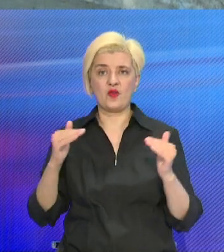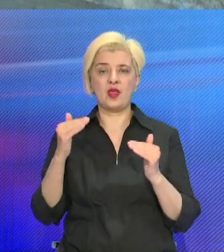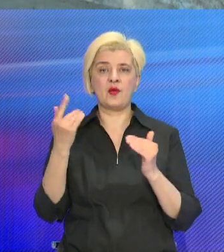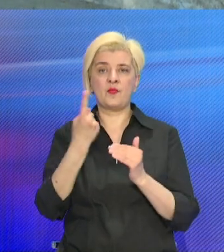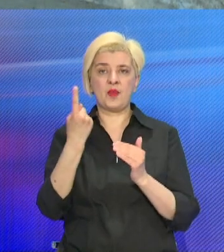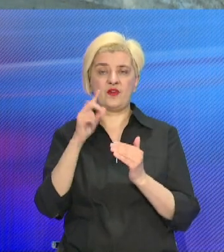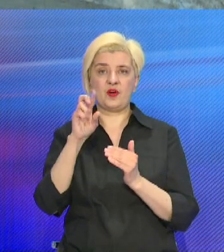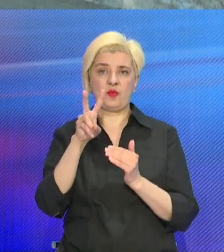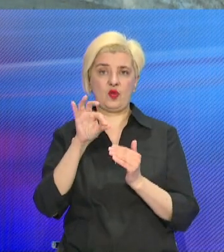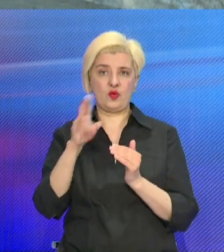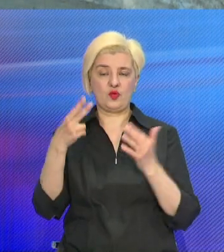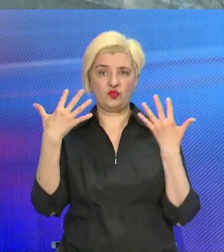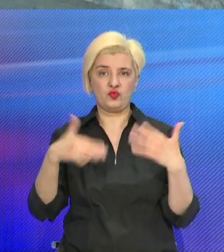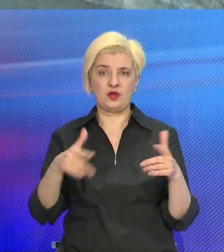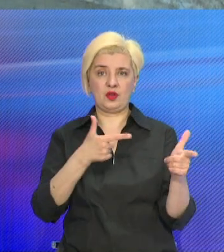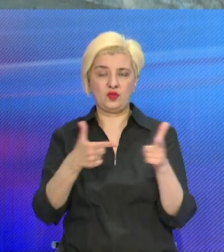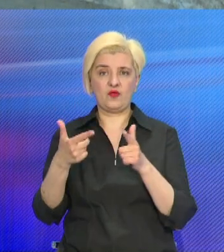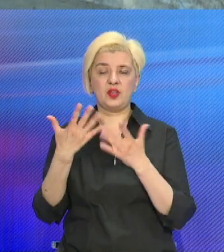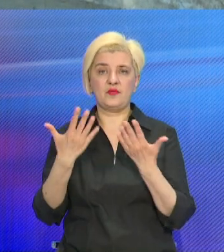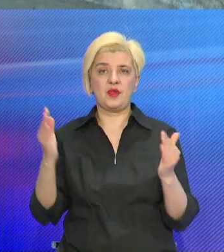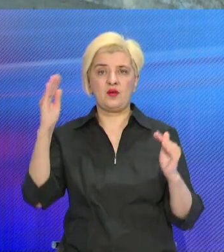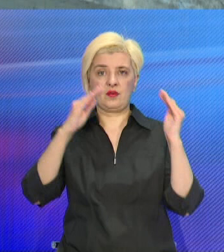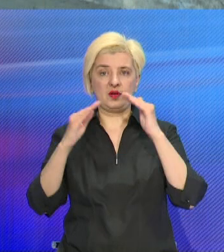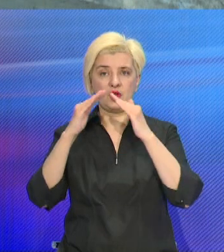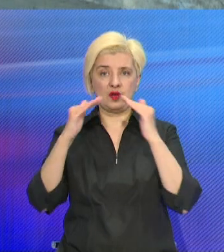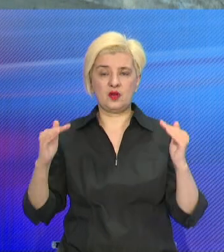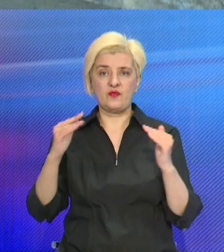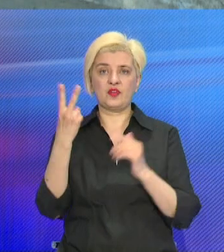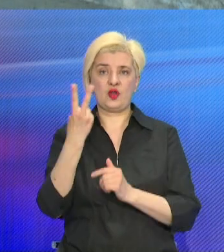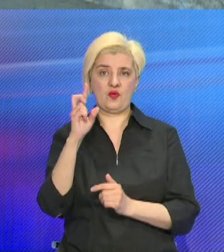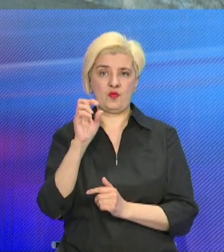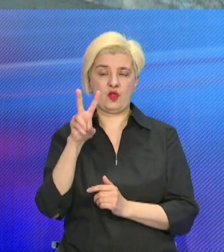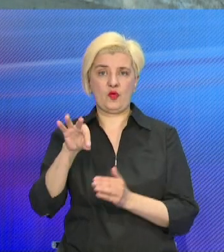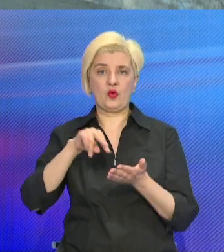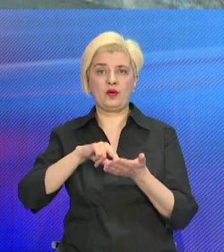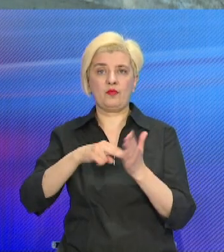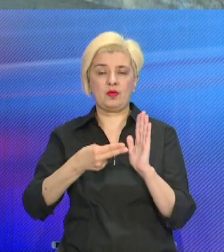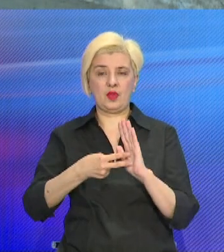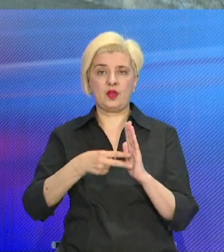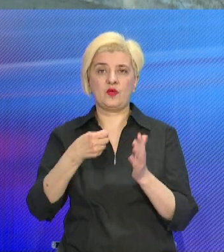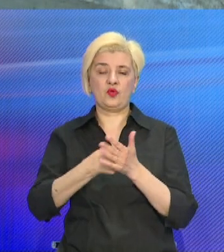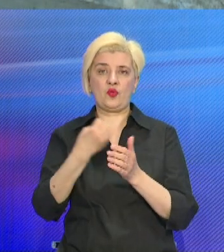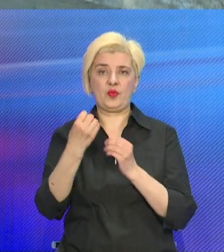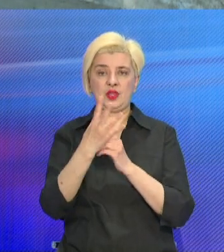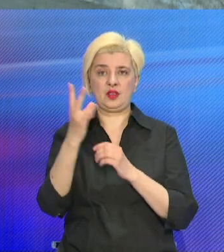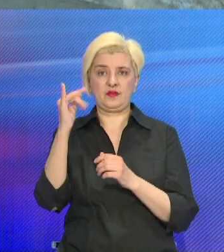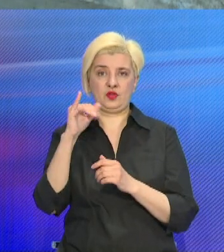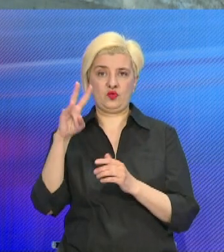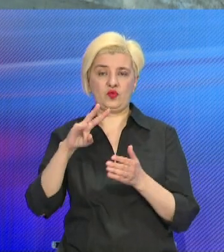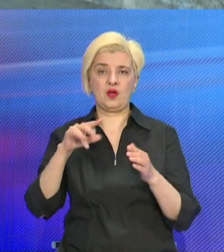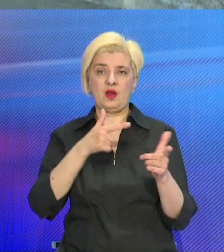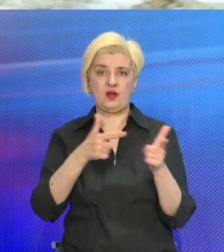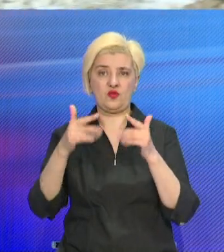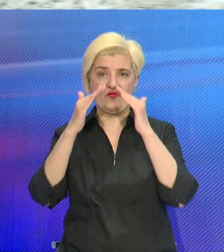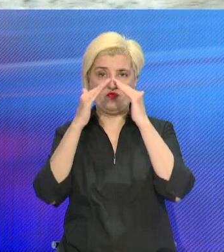А, накрыт. Ведется кровля второго блока. Тоже планируем до числа 15 июня накрыть 100% кровлю, чтобы